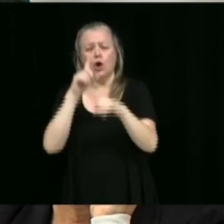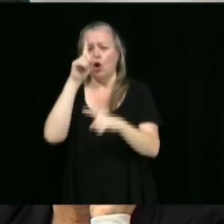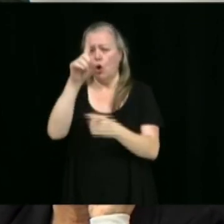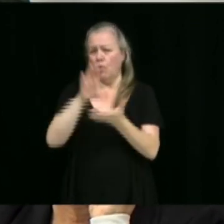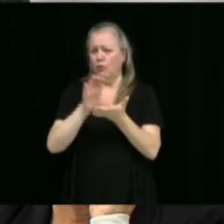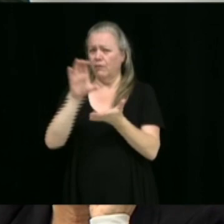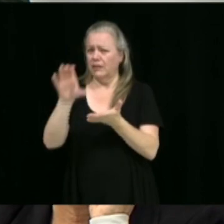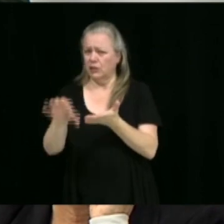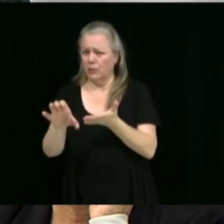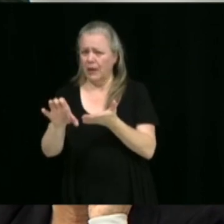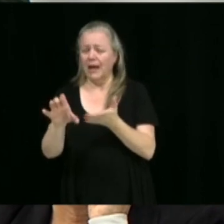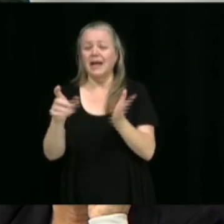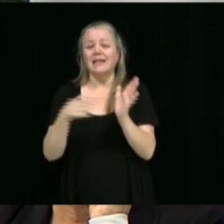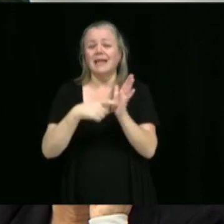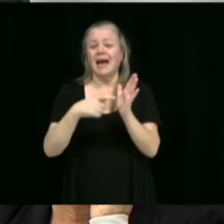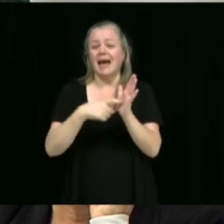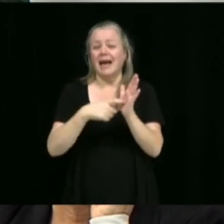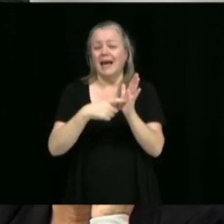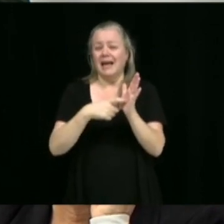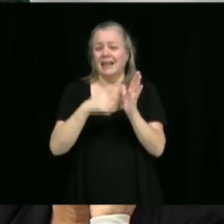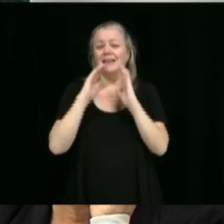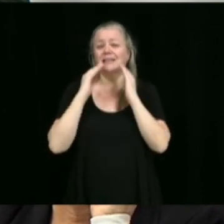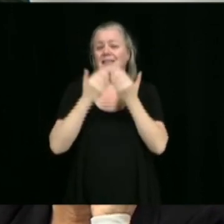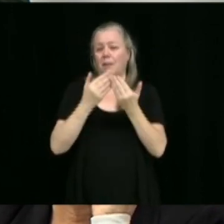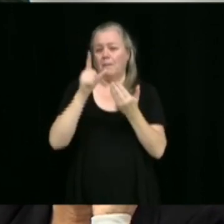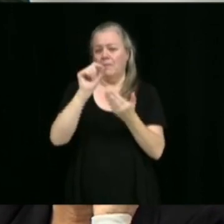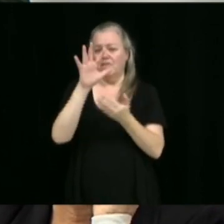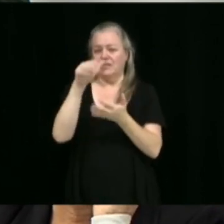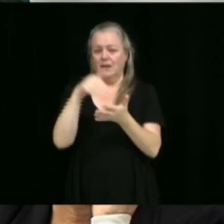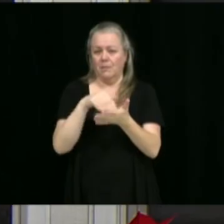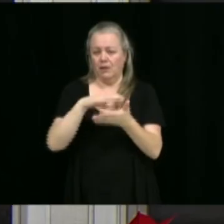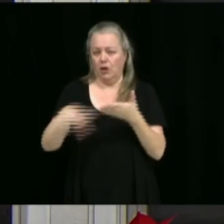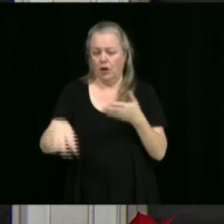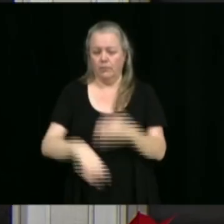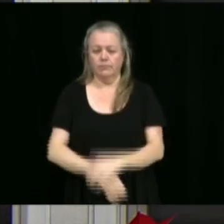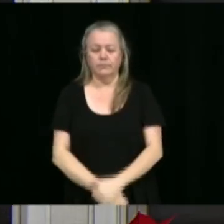versement aura lieu en décembre pour 25 000 $.